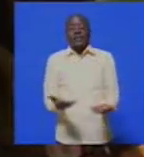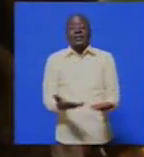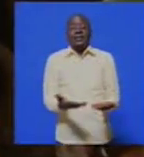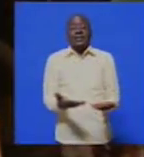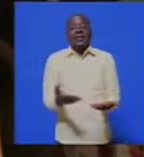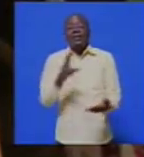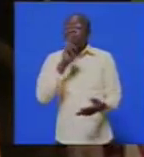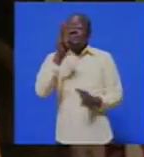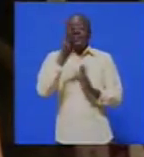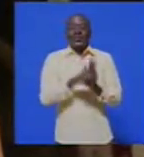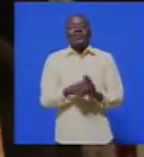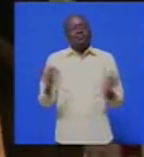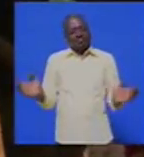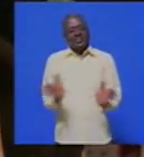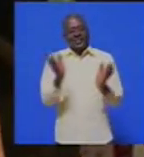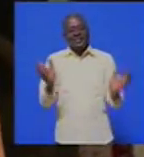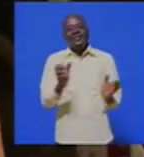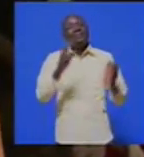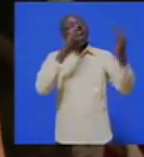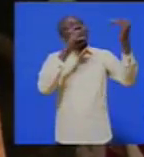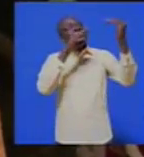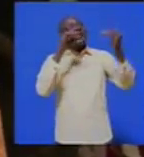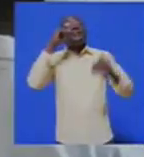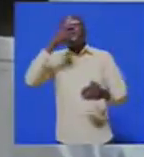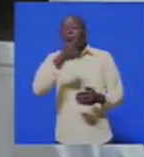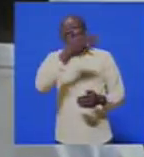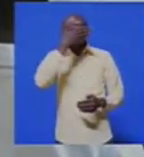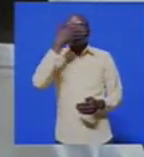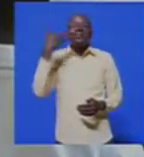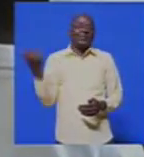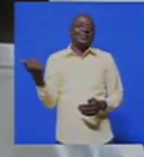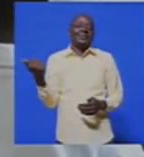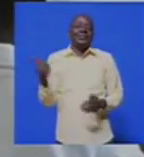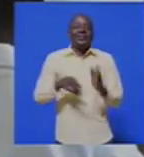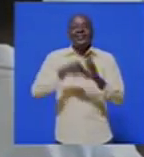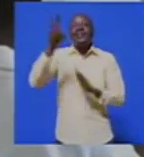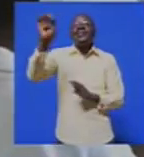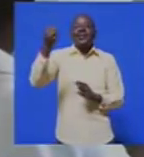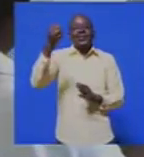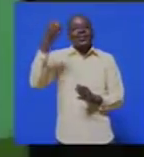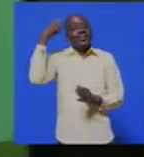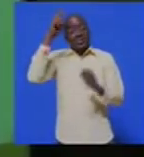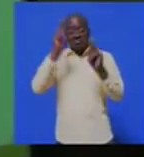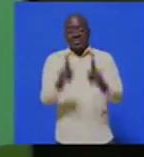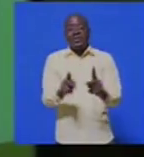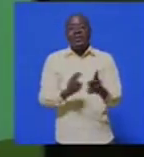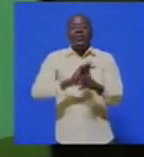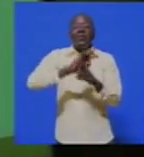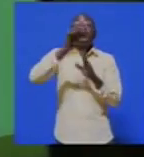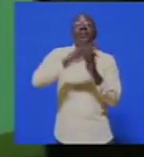vraiment encourageant. Ça donne espoir que demain peut être meilleur. Développer les ressources humaines par la formation